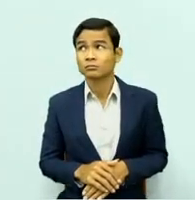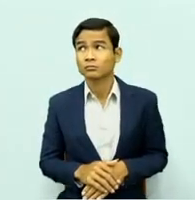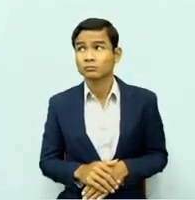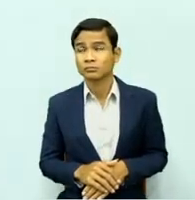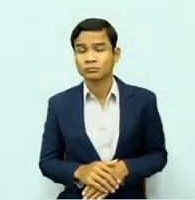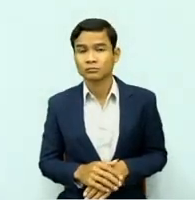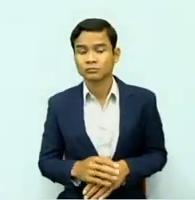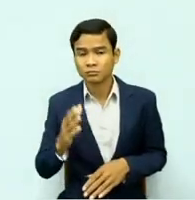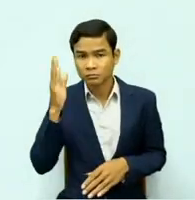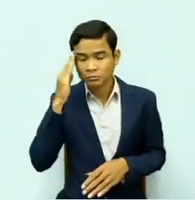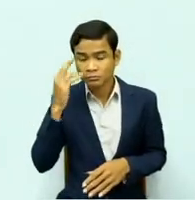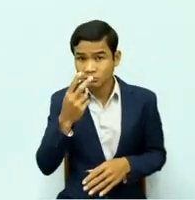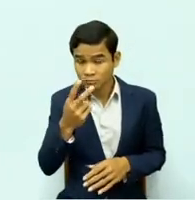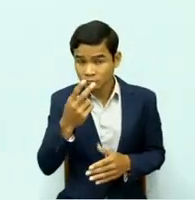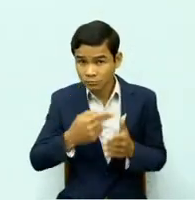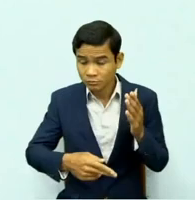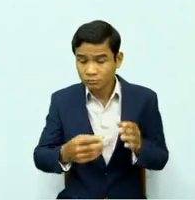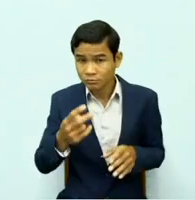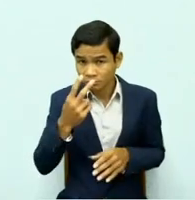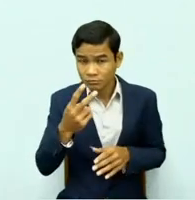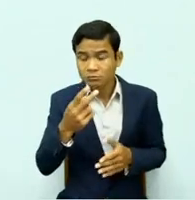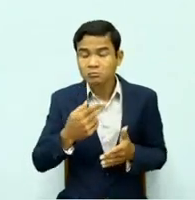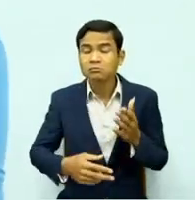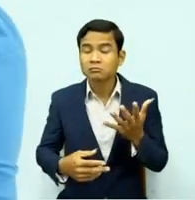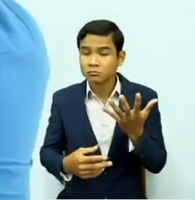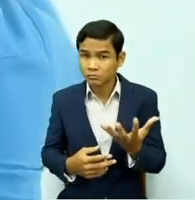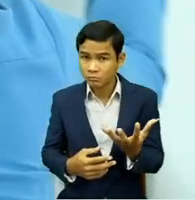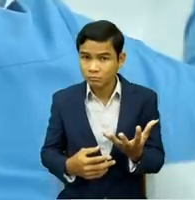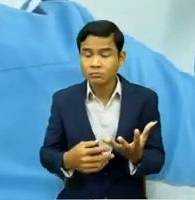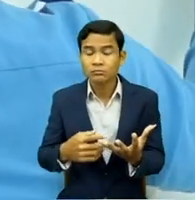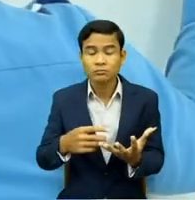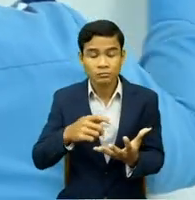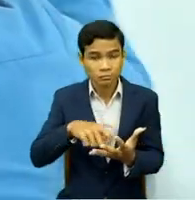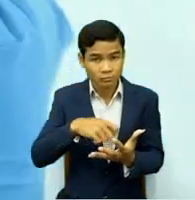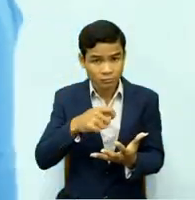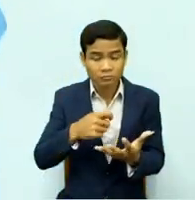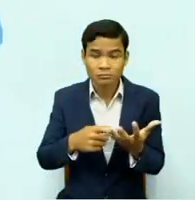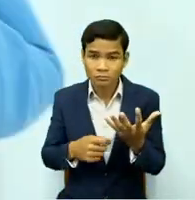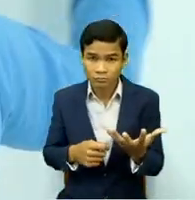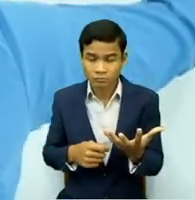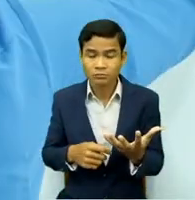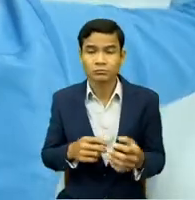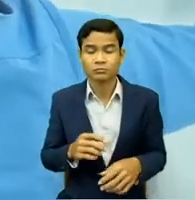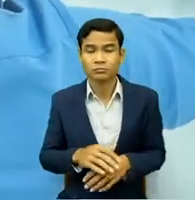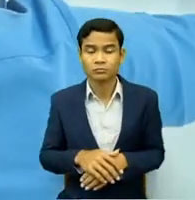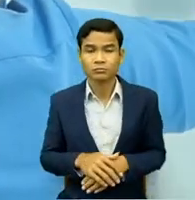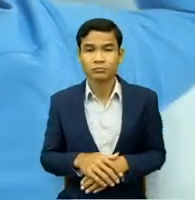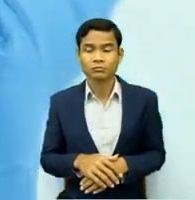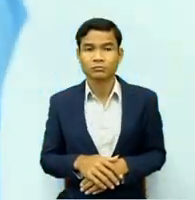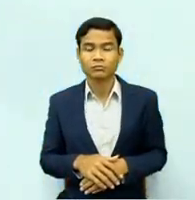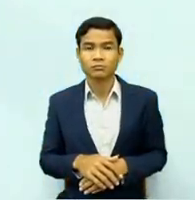ចា កូន ឃើញ មាន អី គេ ចា មាន ចាន កូន ណោះ ចាន បាយ មើល គ្រូ ចង្អល់ ឲ្យ ណា